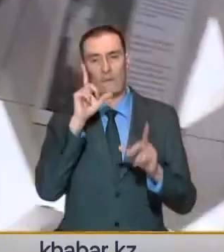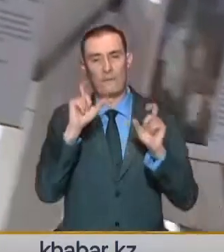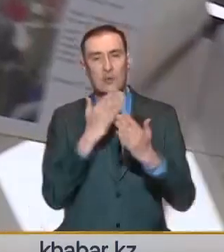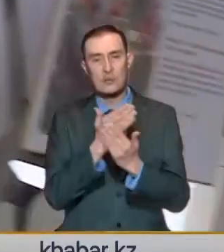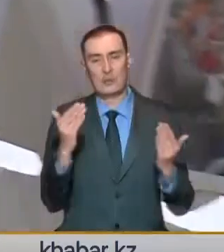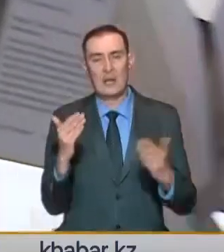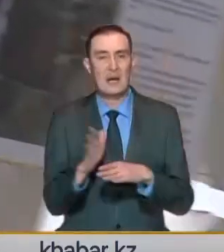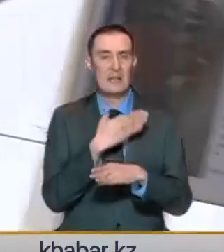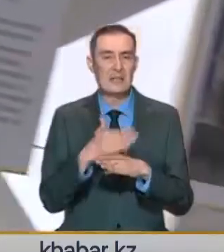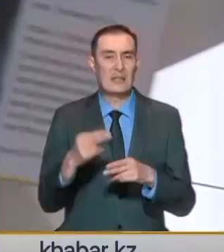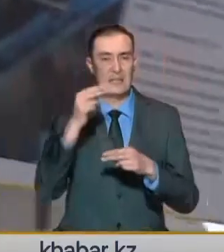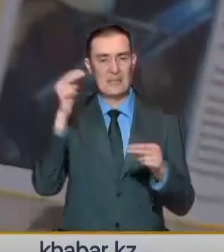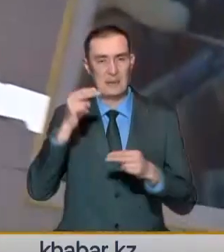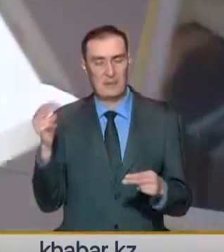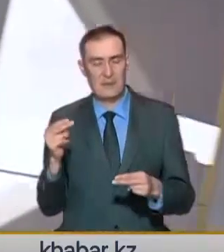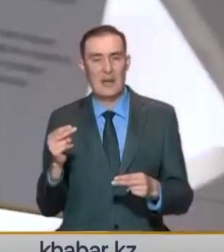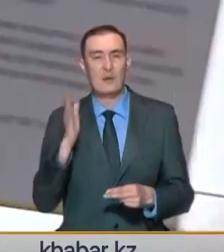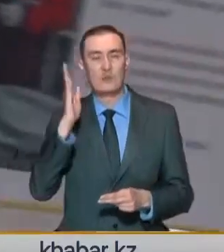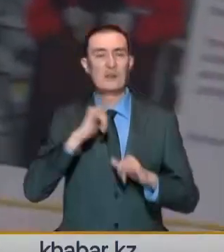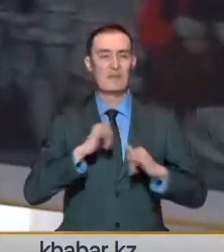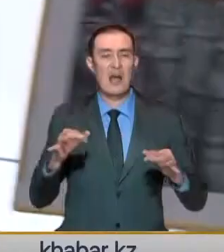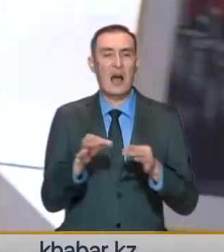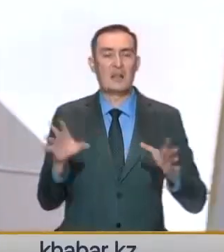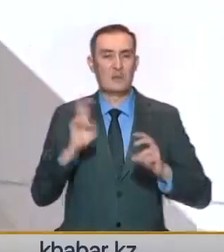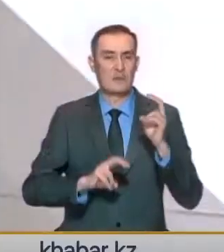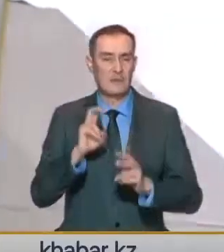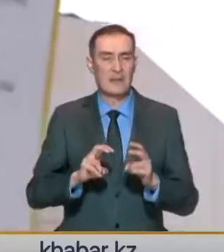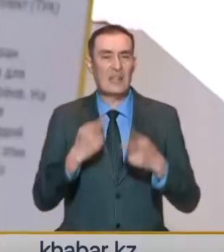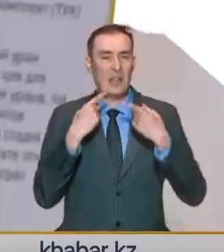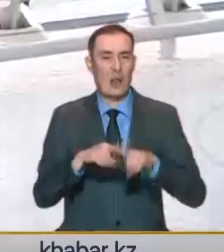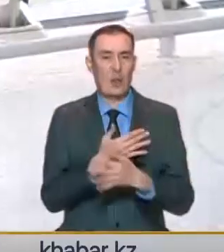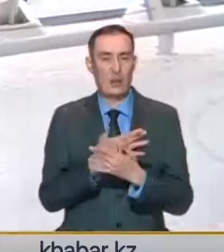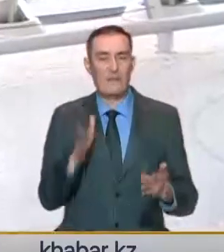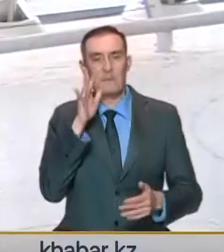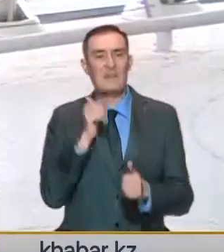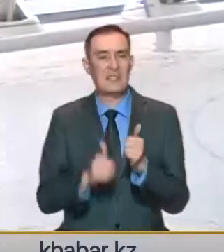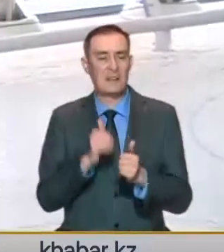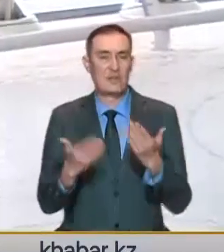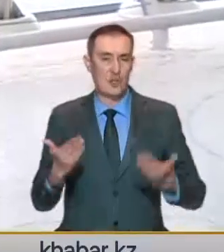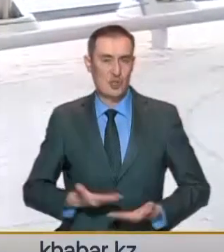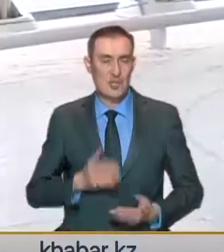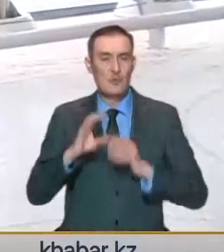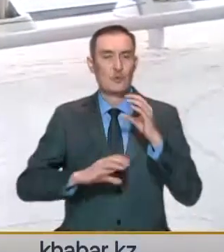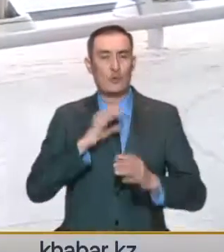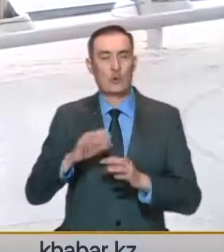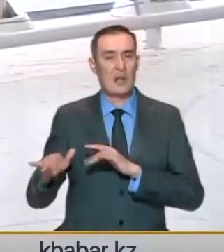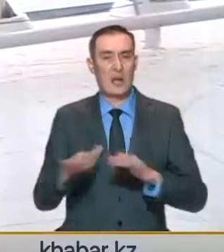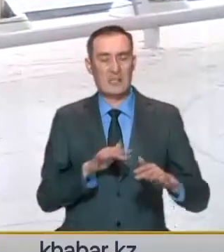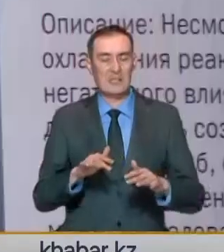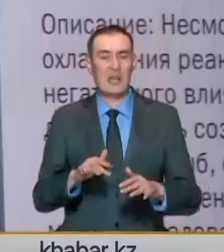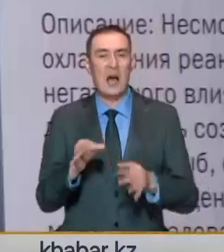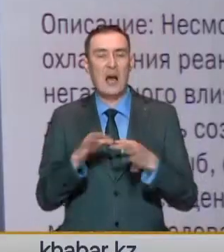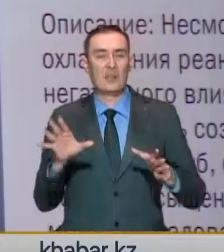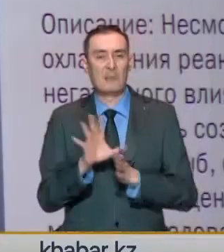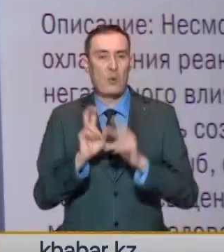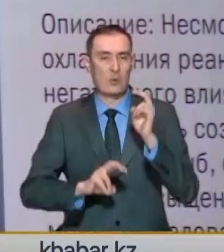на несколько тематических разделов. Ретроспектива развития атомной отрасли, ядерные технологии в повседневной жизни, международные акции сторонников